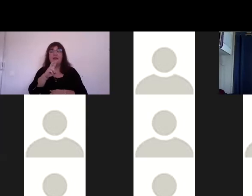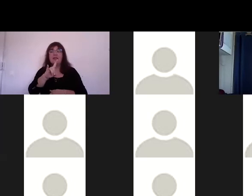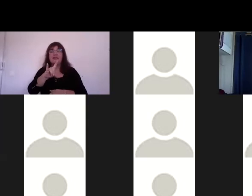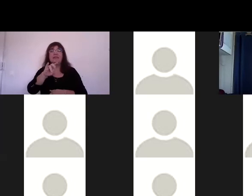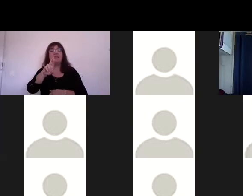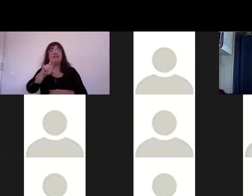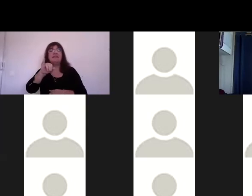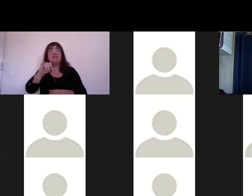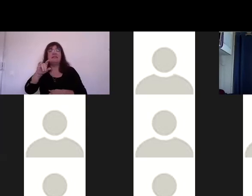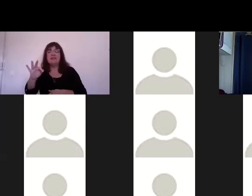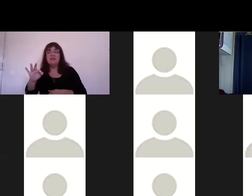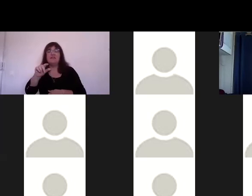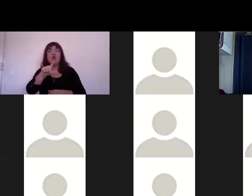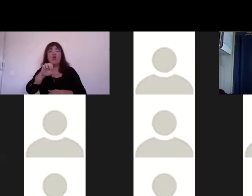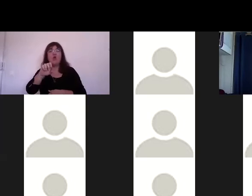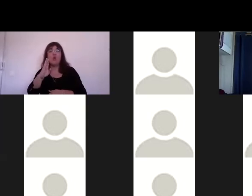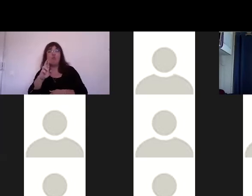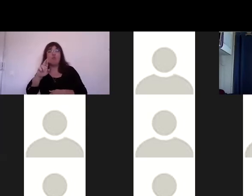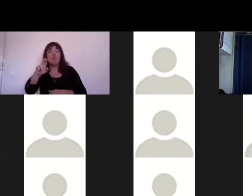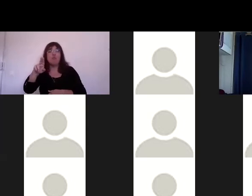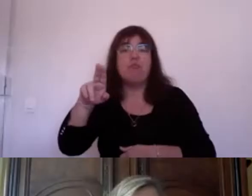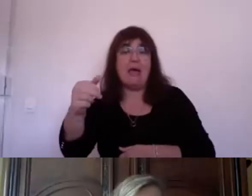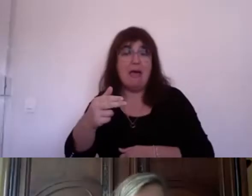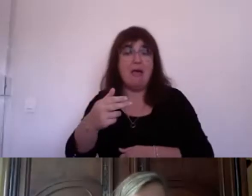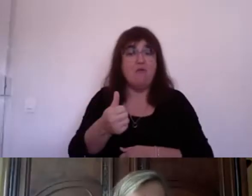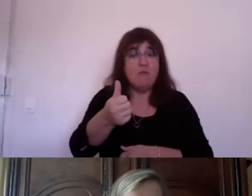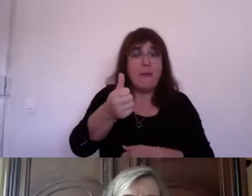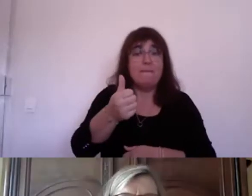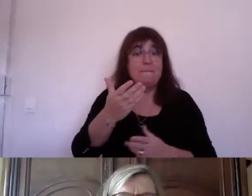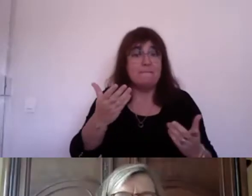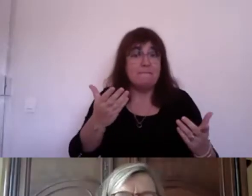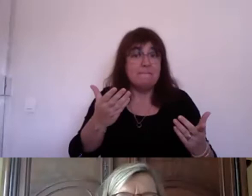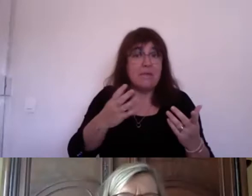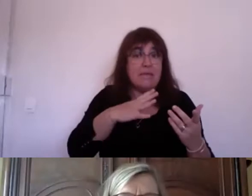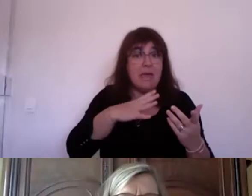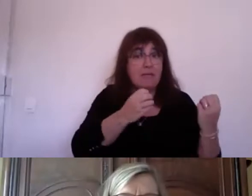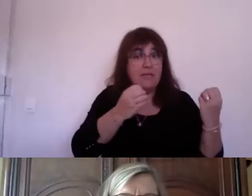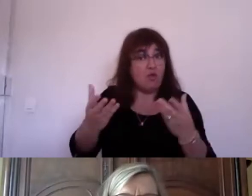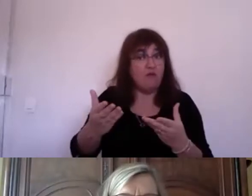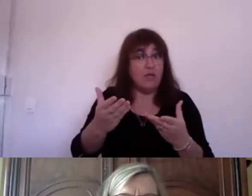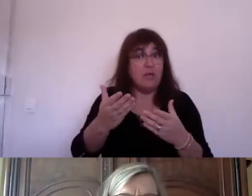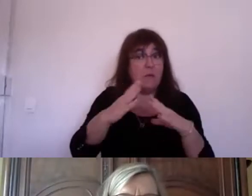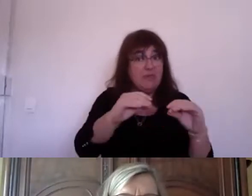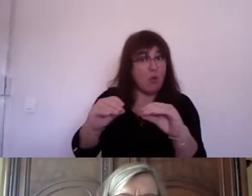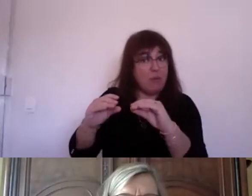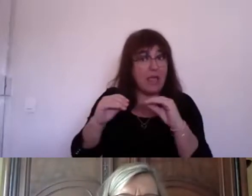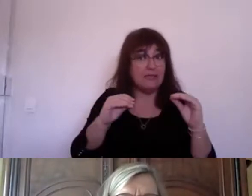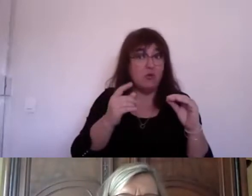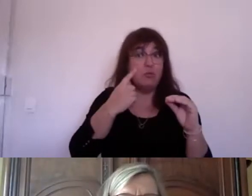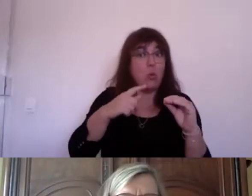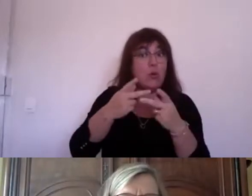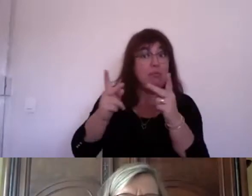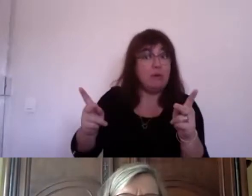l'industrie. Et vous pouvez nous raconter quelles offres ont été mises en place pour ces publics présentant une déficience visuelle et auditive pendant ces différents